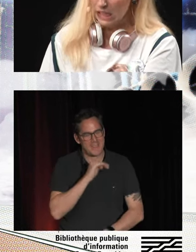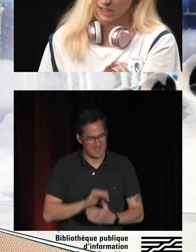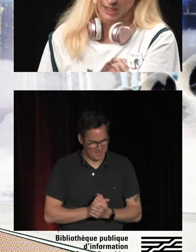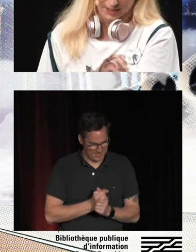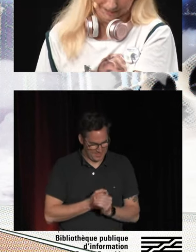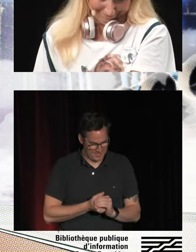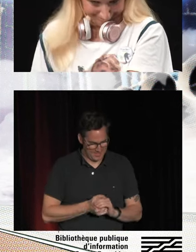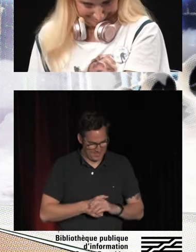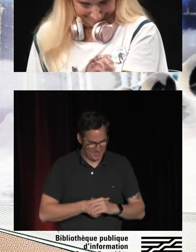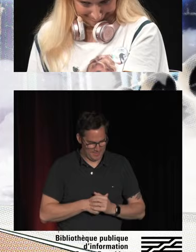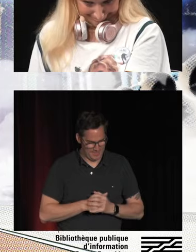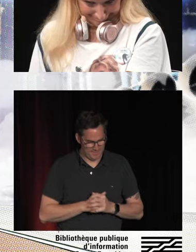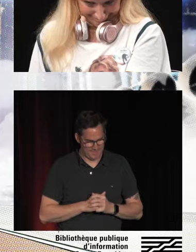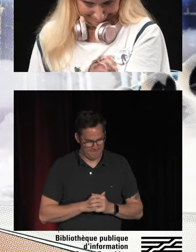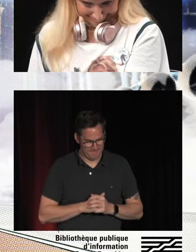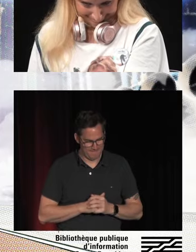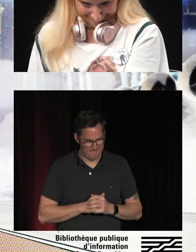3.